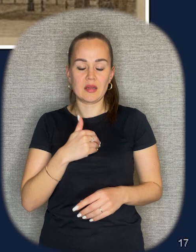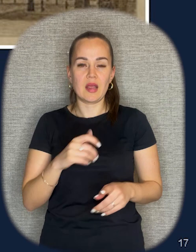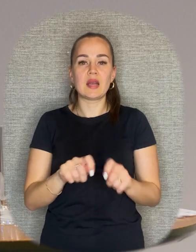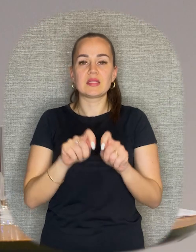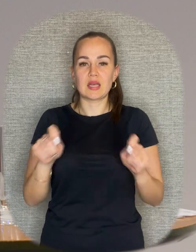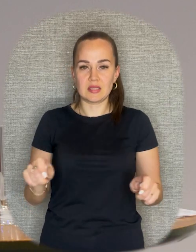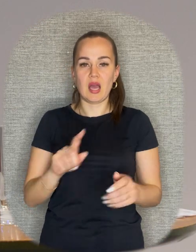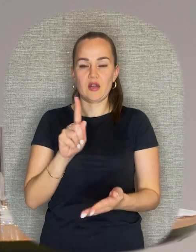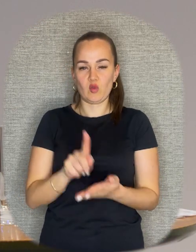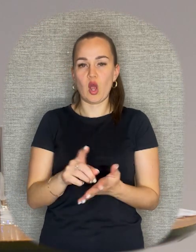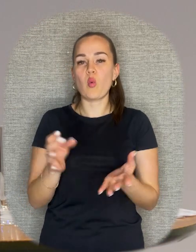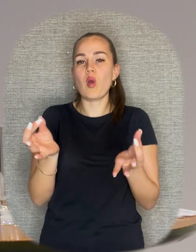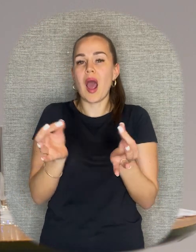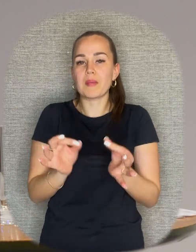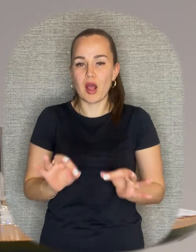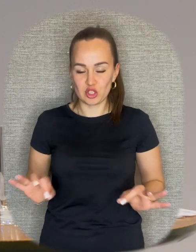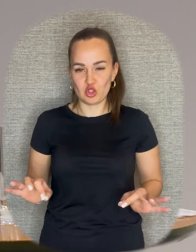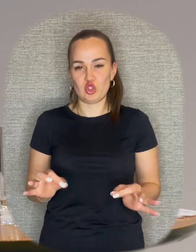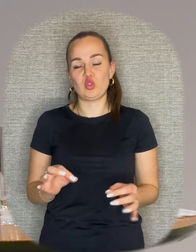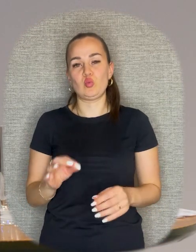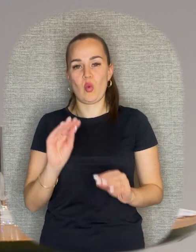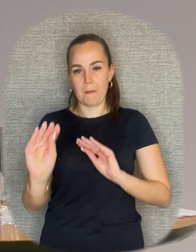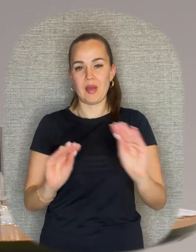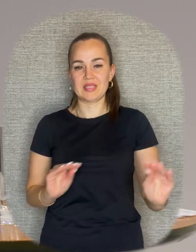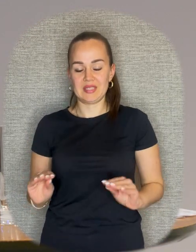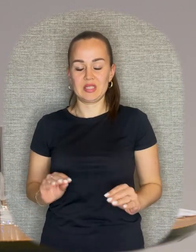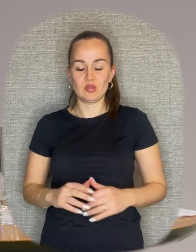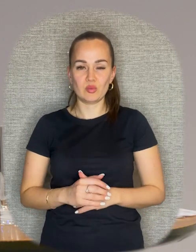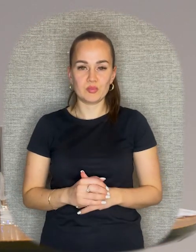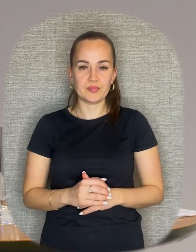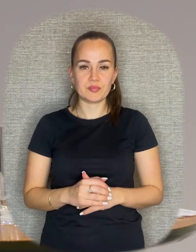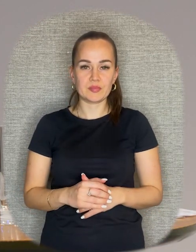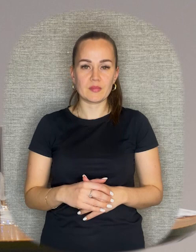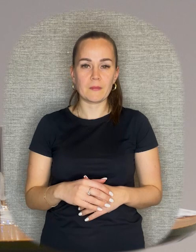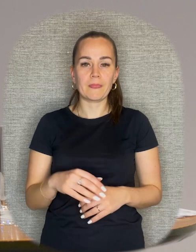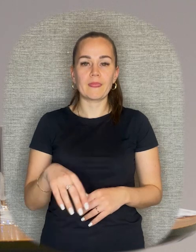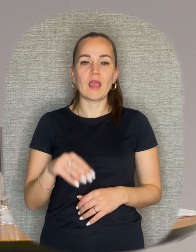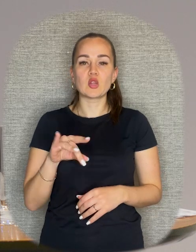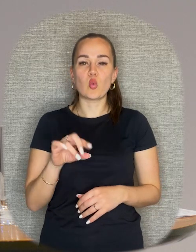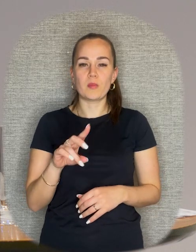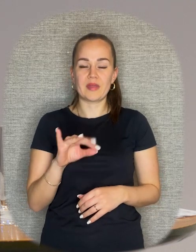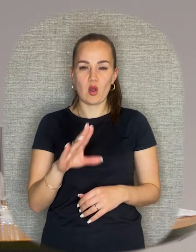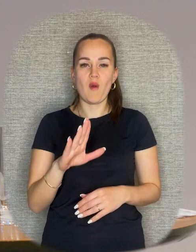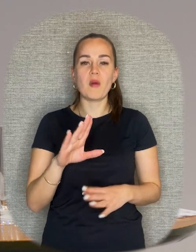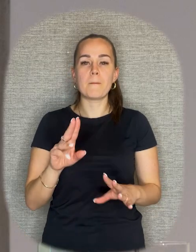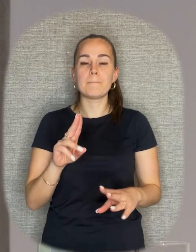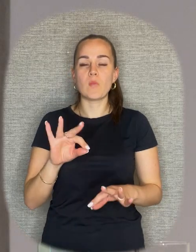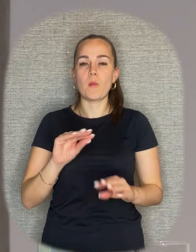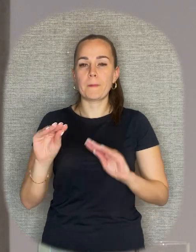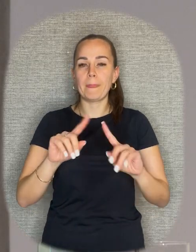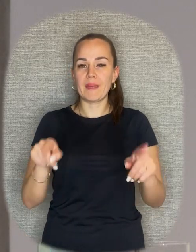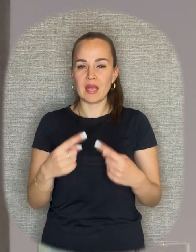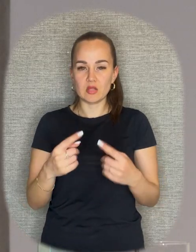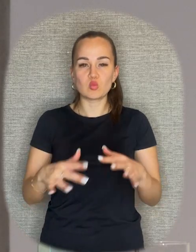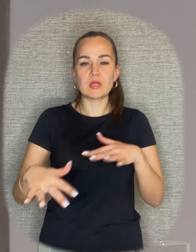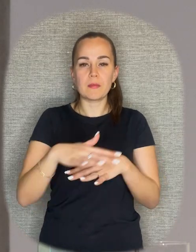выходом на Невский проспект то есть тоже создание такой очень гармоничной лаконичной композиции предложение